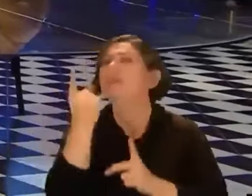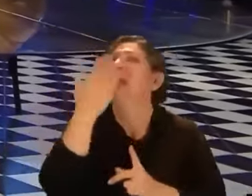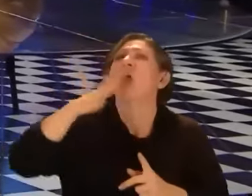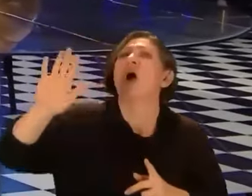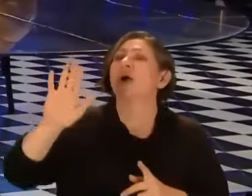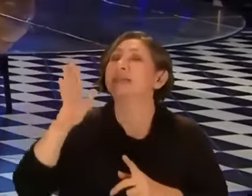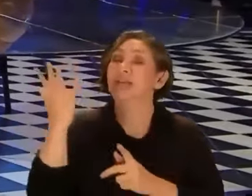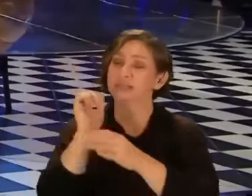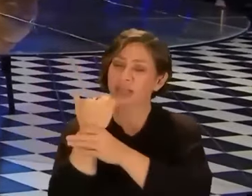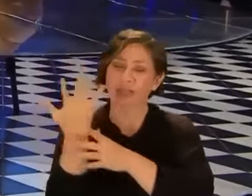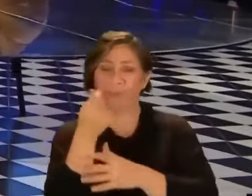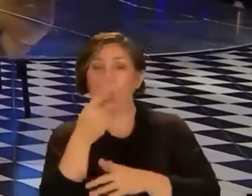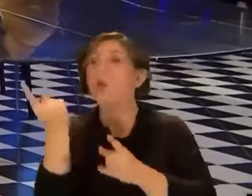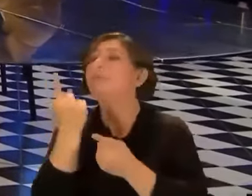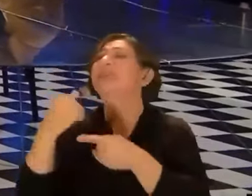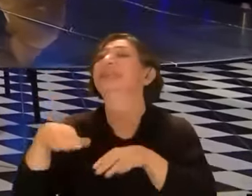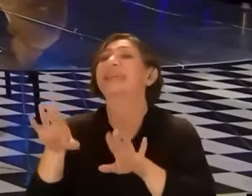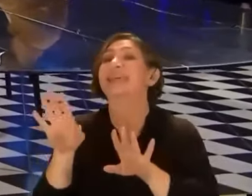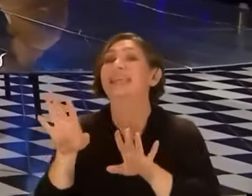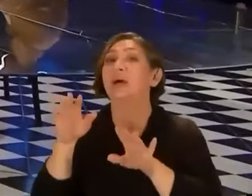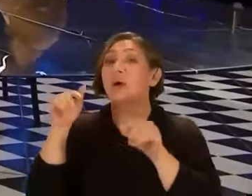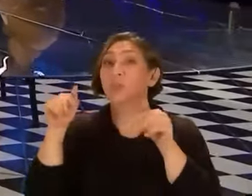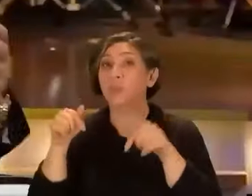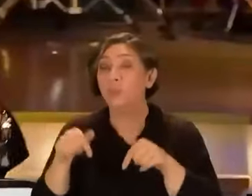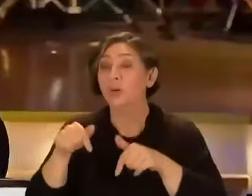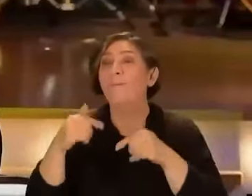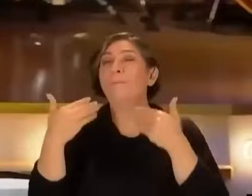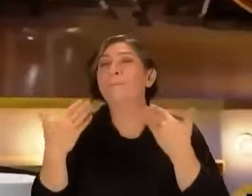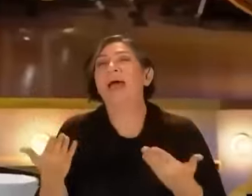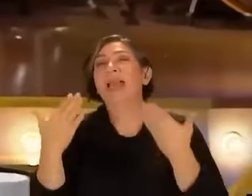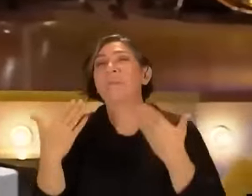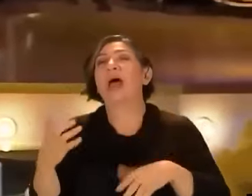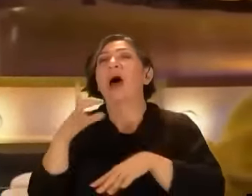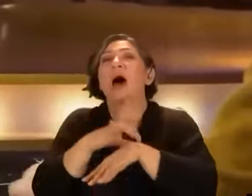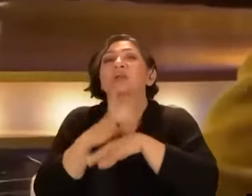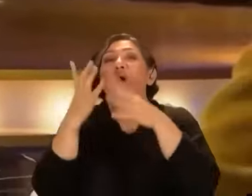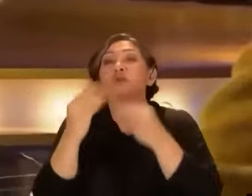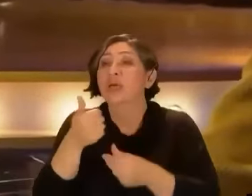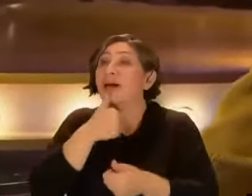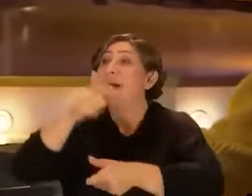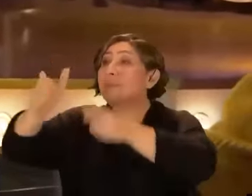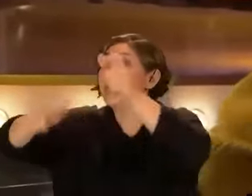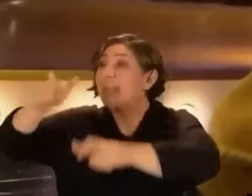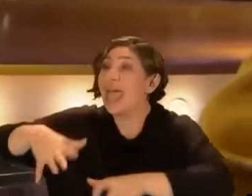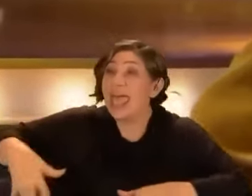şey yok. Ya sanat ya para. Öyle bir şey değil ki. Yani bugün bayıla bayıla hastası olduğumuz adamların